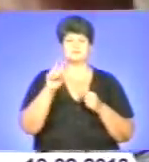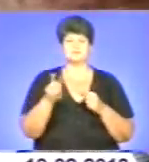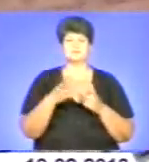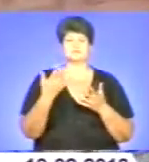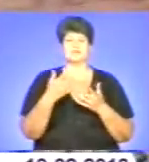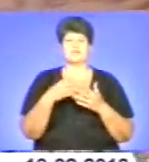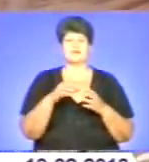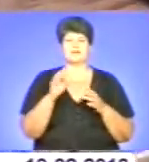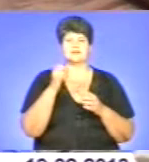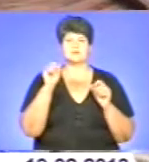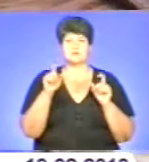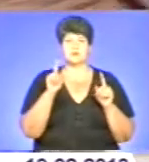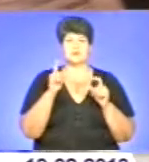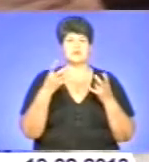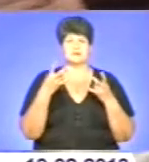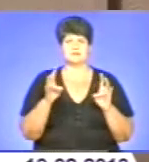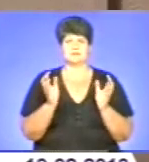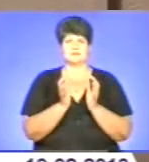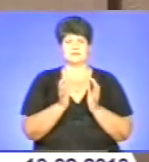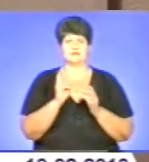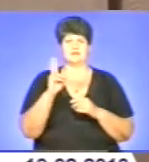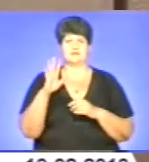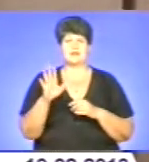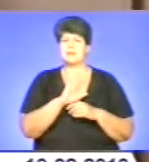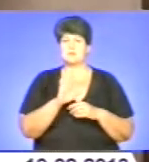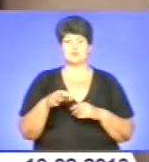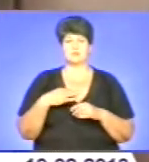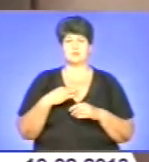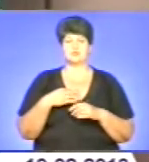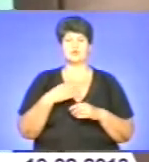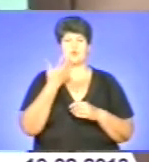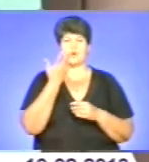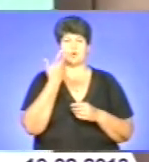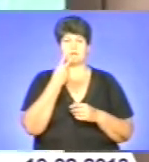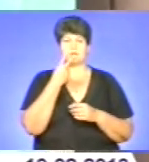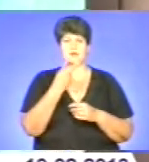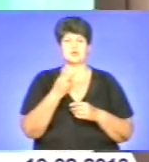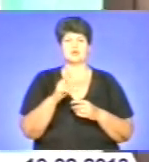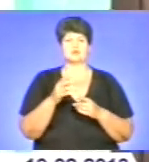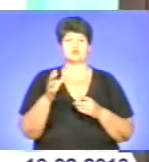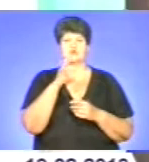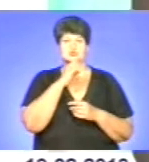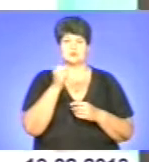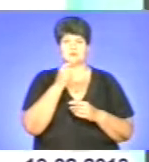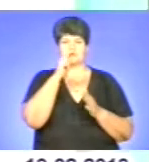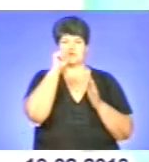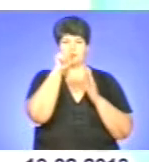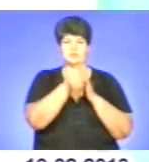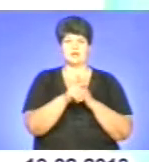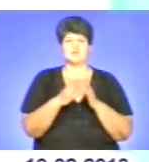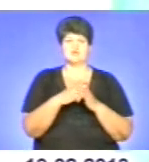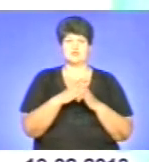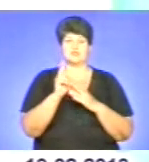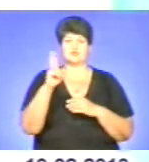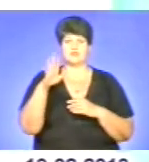речі небезпечно зберігати у квартирі Не будьте байдужими коли бачите що злодії проникають до сусідньої квартири чи будинки